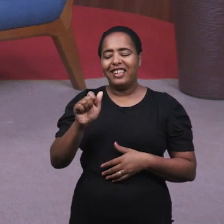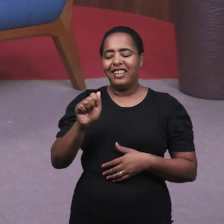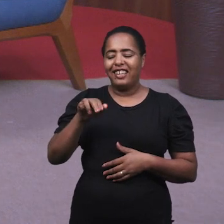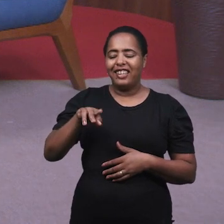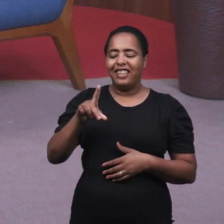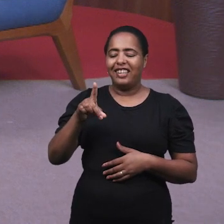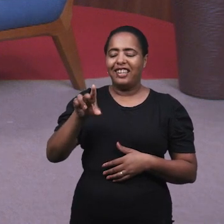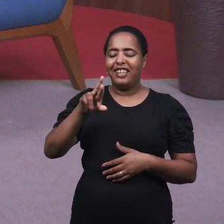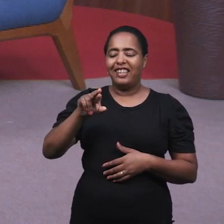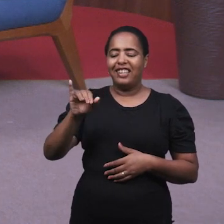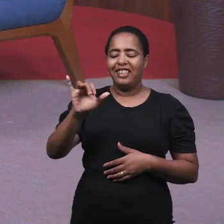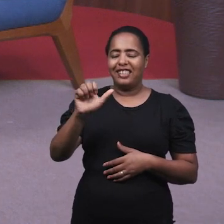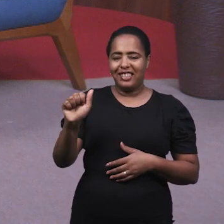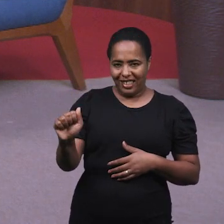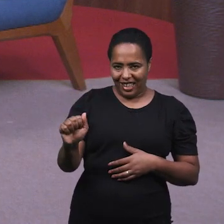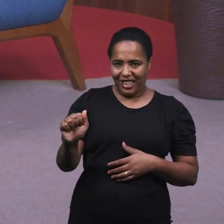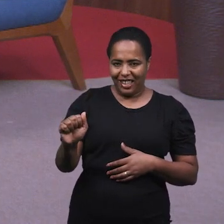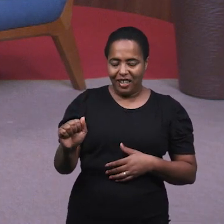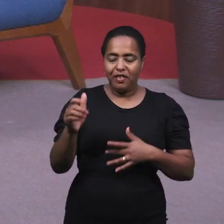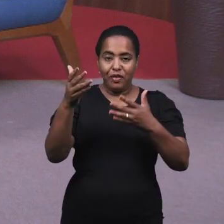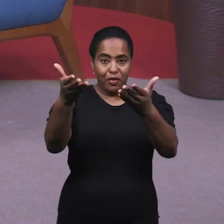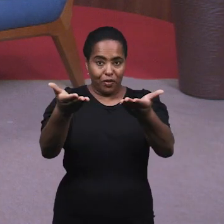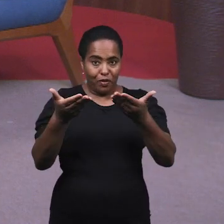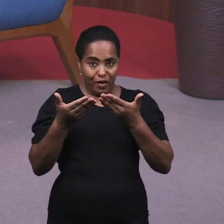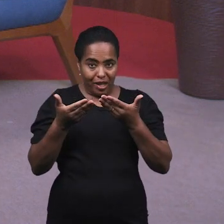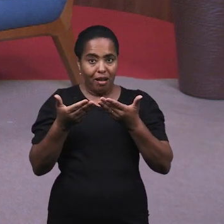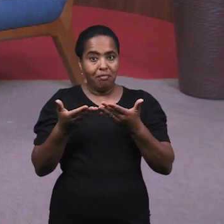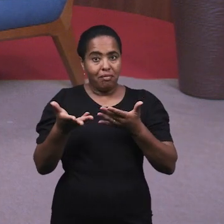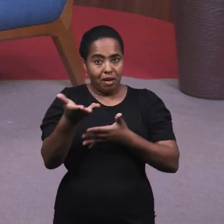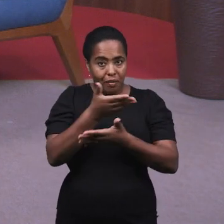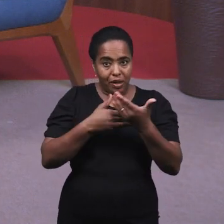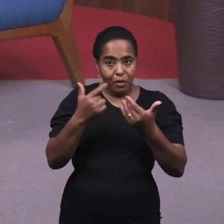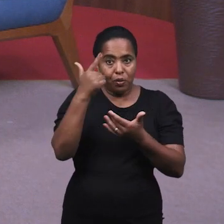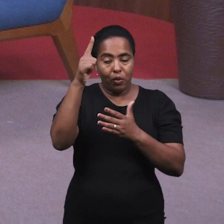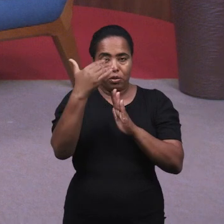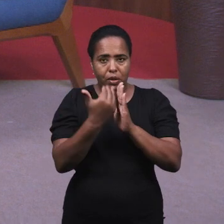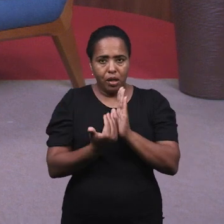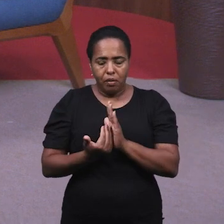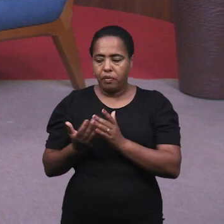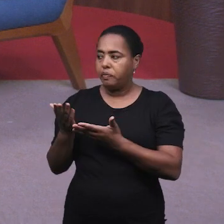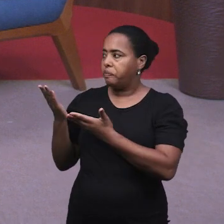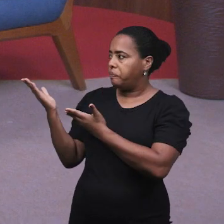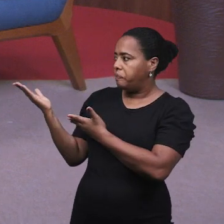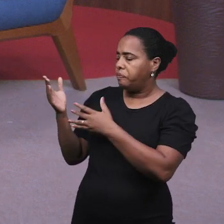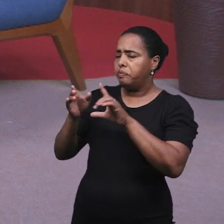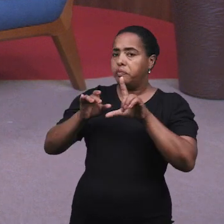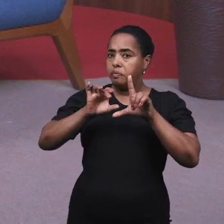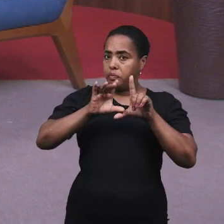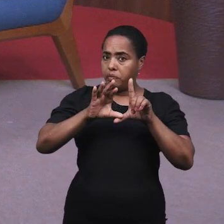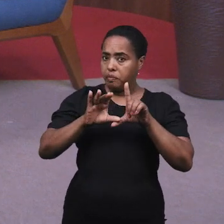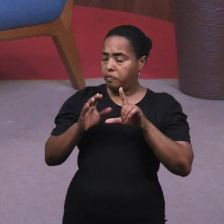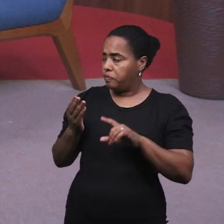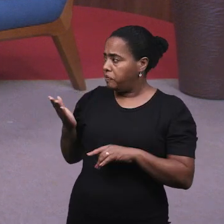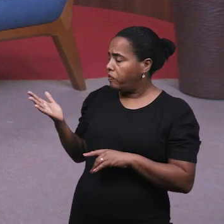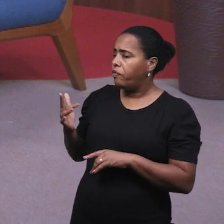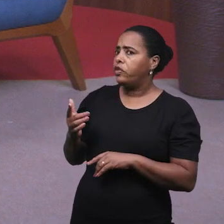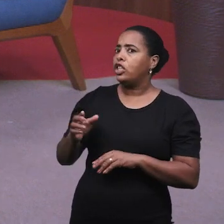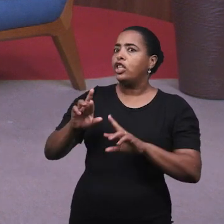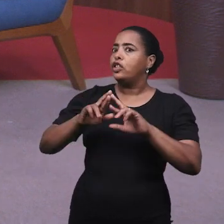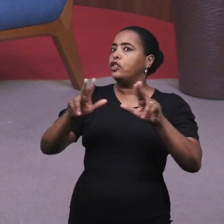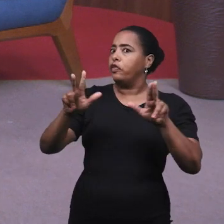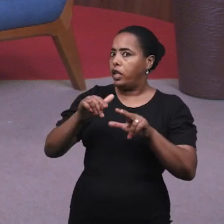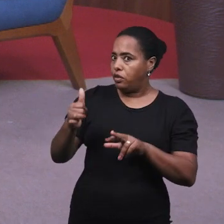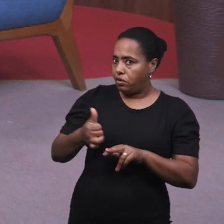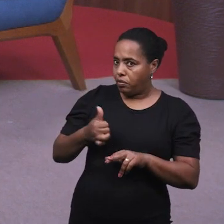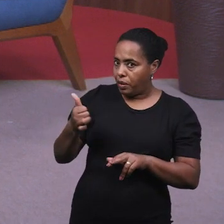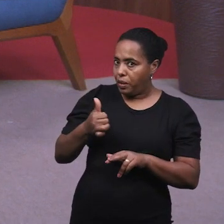formation. Il y a un code que vous voyez à l'écran. Ce code ici est différent du premier que nous avons montré au début. Celui-ci,